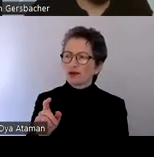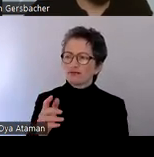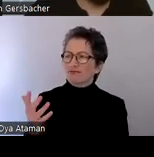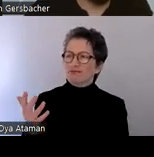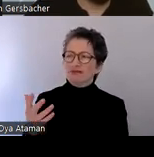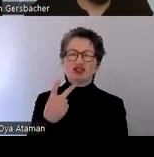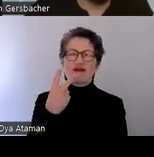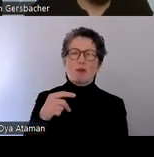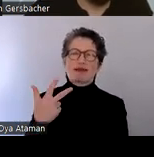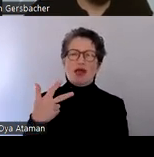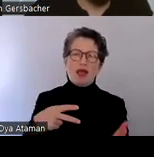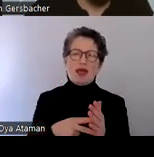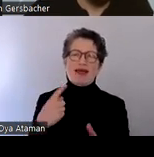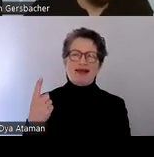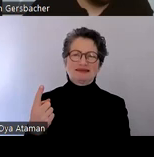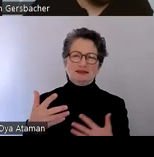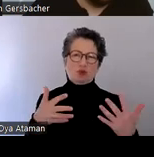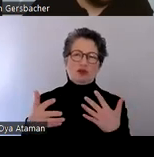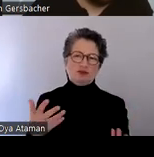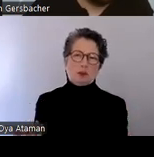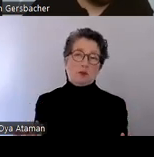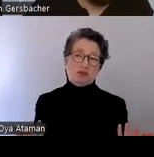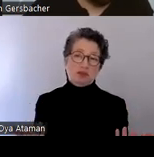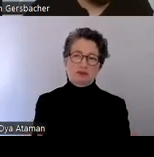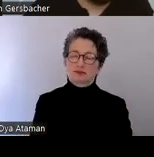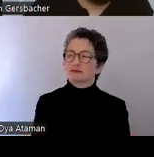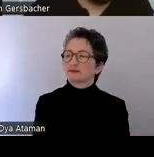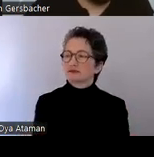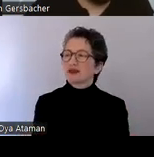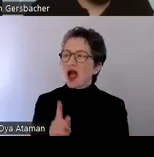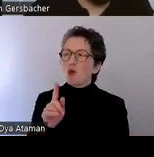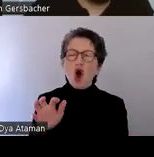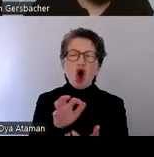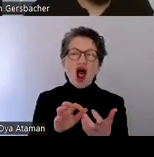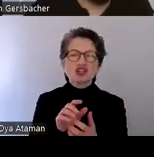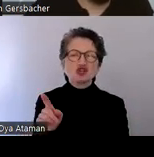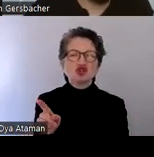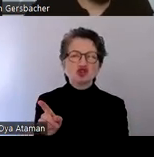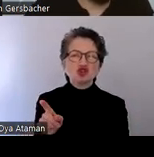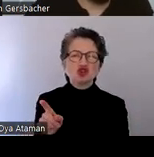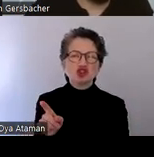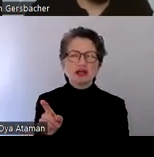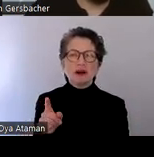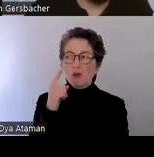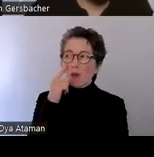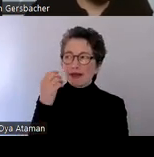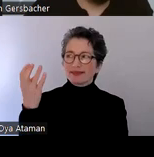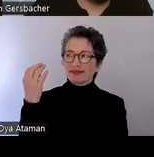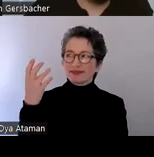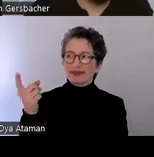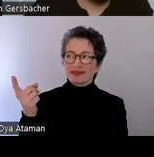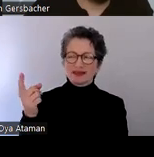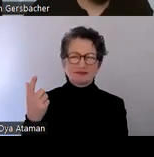nur 2,31 zu 1. Auch das Orange hier für den aktuell hervorgehobenen Punkt als Hintergrund ist eigentlich